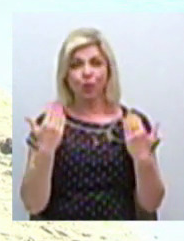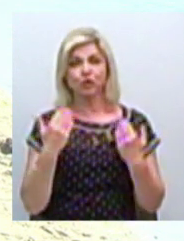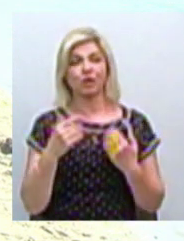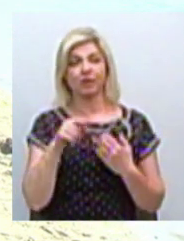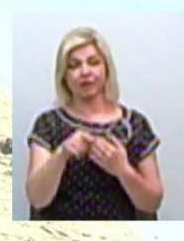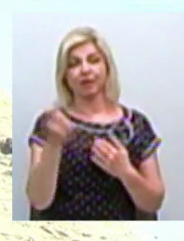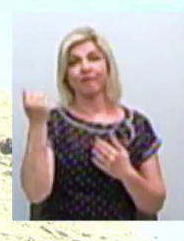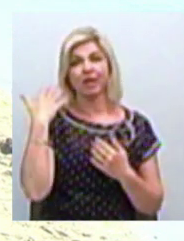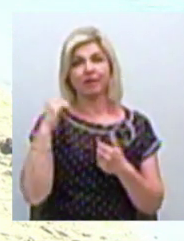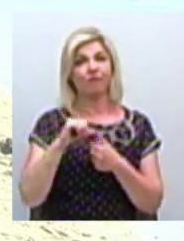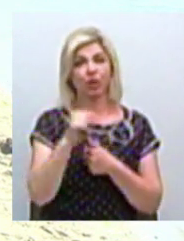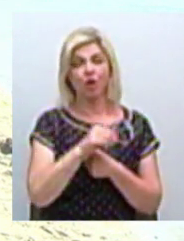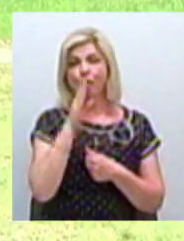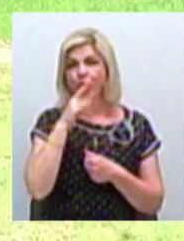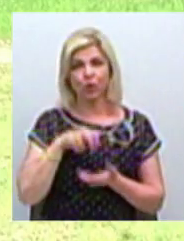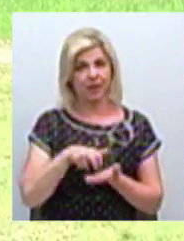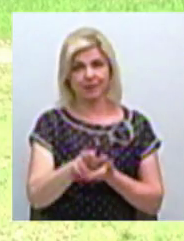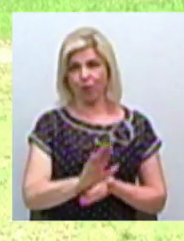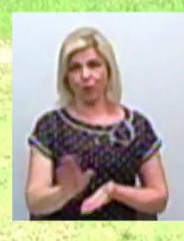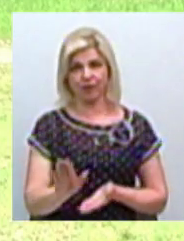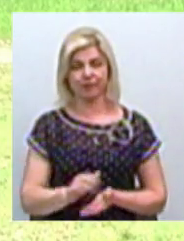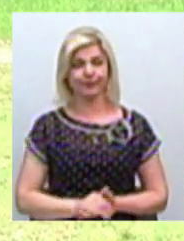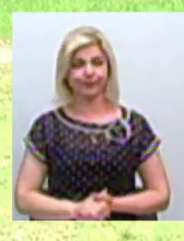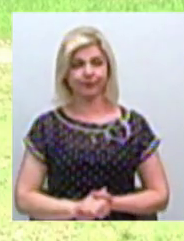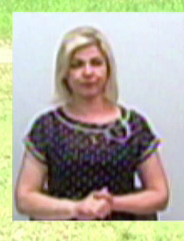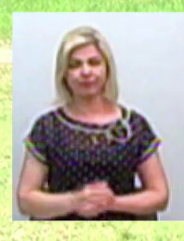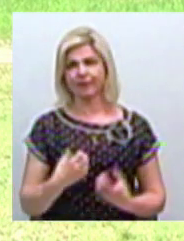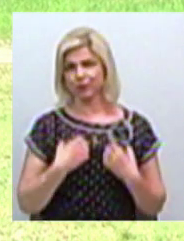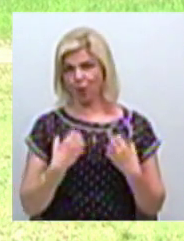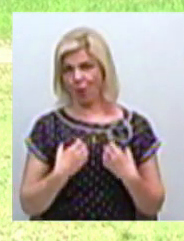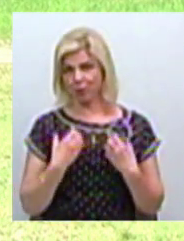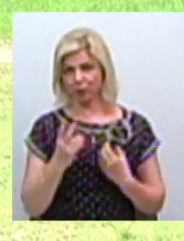винятково загоряють, у воду не заходять. Стрьомно.